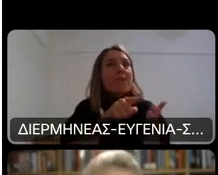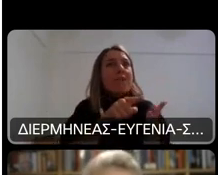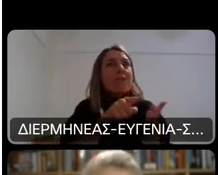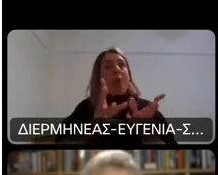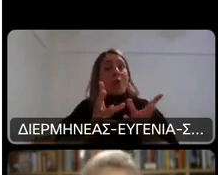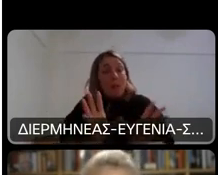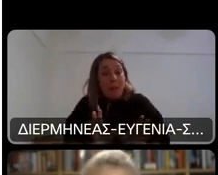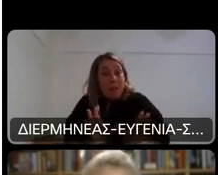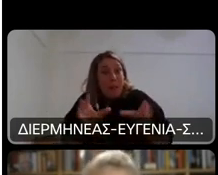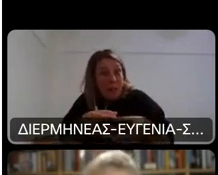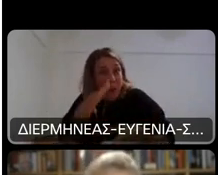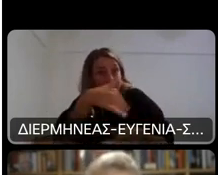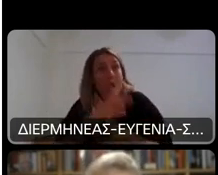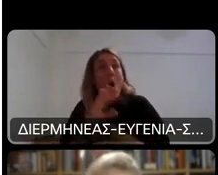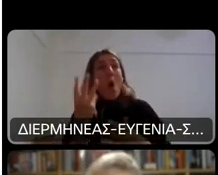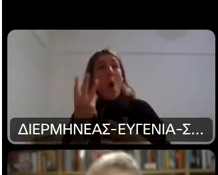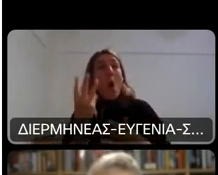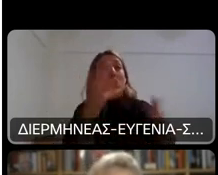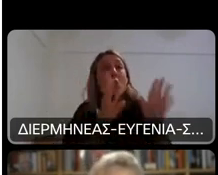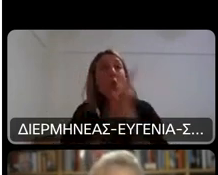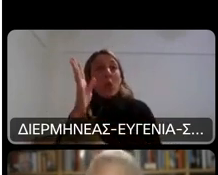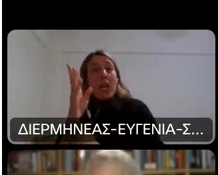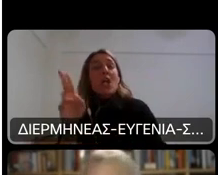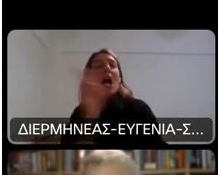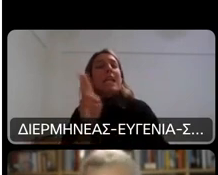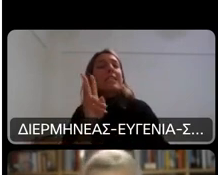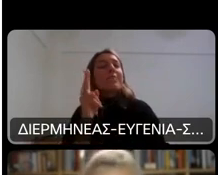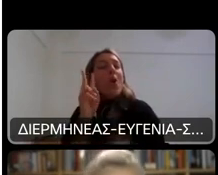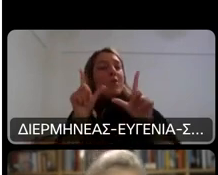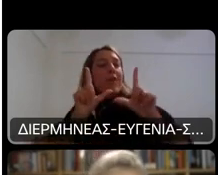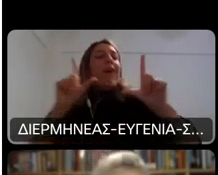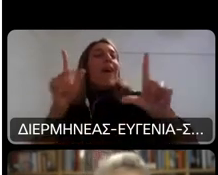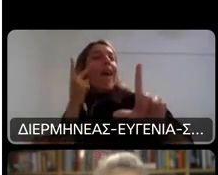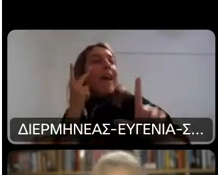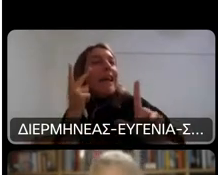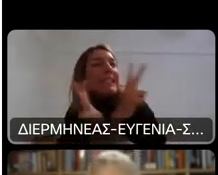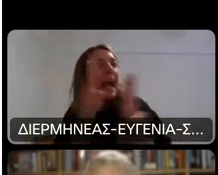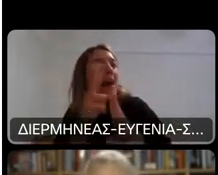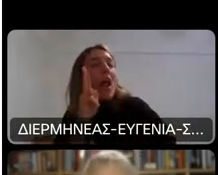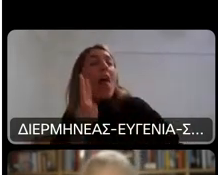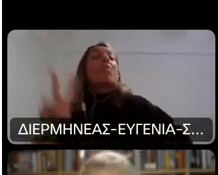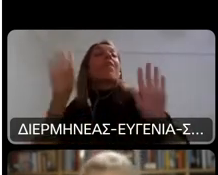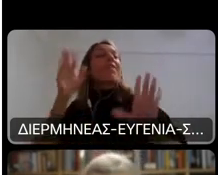υποσώμα 814 κειμένων ρευστού ρατσισμού και σε ένα σαφώς μικρότερο